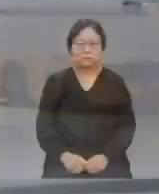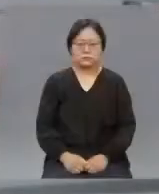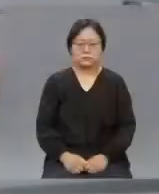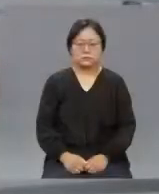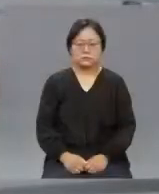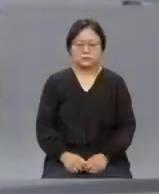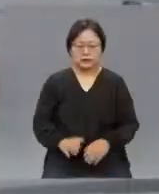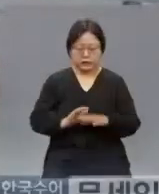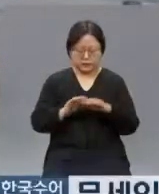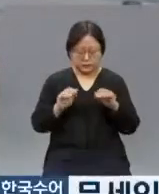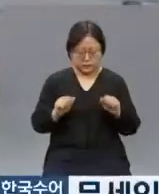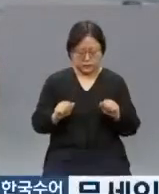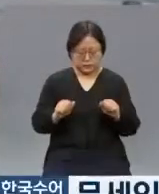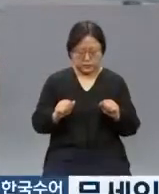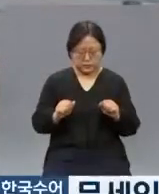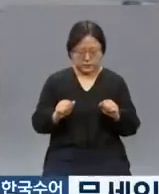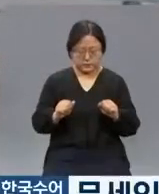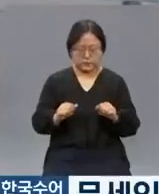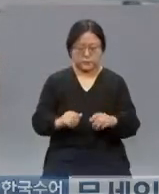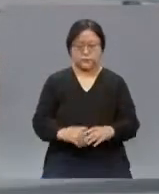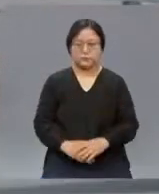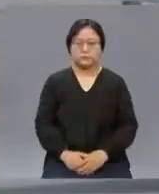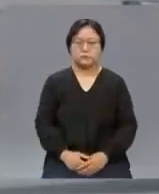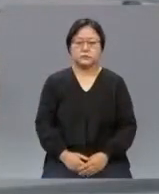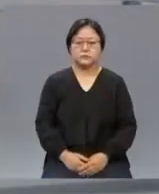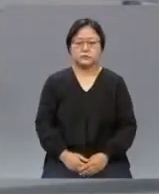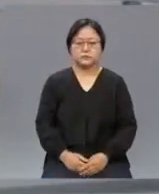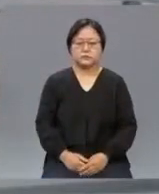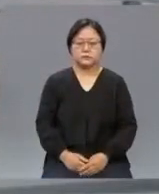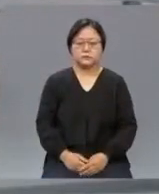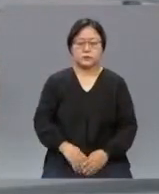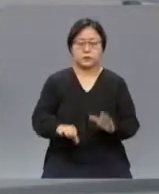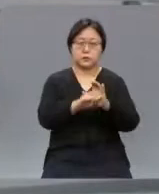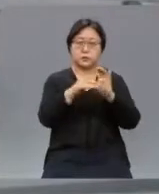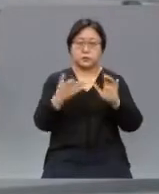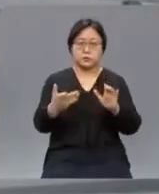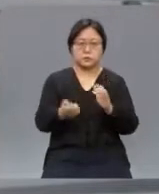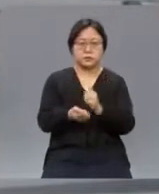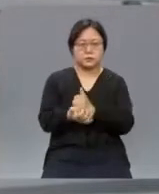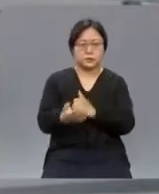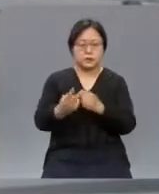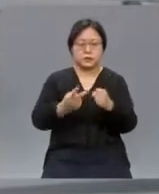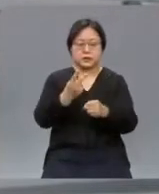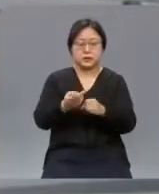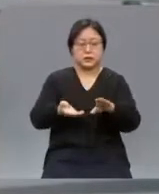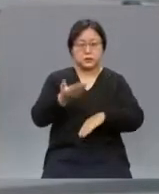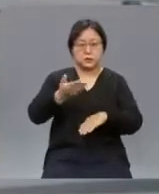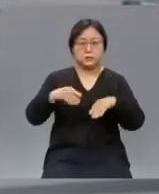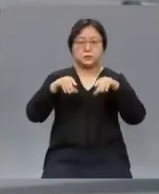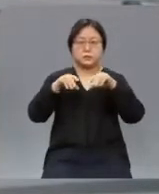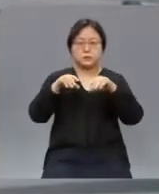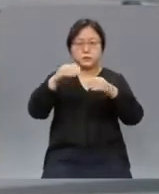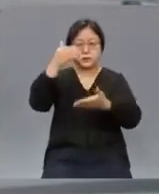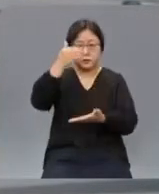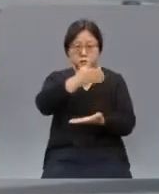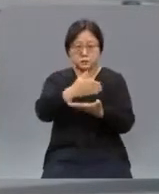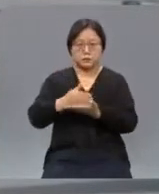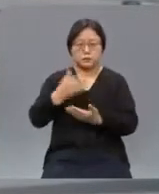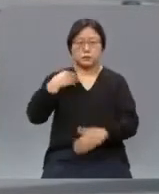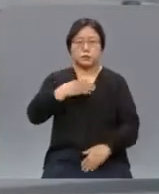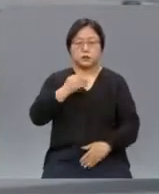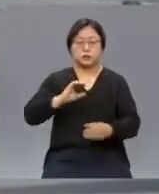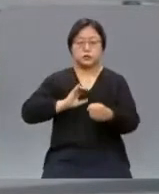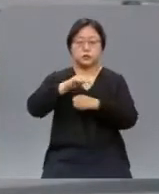여러분 안녕하십니까 코넬 그의 공항의 국제선 하늘 끼리 이르면 과정에서 이슈가 된 대형 복합 고맙습니다 물을 뿌리지 만 불길을 같이 않습니다 위원회는 재심 신청 으로 늦어진 광주 지원하기 위해 일하는 순천 청년 희망 동부지역을 중심으로 안개가 찍게 낀 실력과 성과가 검증됐다 며 생태관광 강기정 두 후보의 정책과 공약을 다음달부터 열립니다 진압과 인명 구조에 필요한 70m 방문해 제철이 한국 산업의 견인차 쇼핑몰에 대해 이용섭 강기정 후보 카오 취향 시기 열립니다 서구청 정과 광산구청장 후보 경선을 성을 줄이기로 했습니다 가 한때 차질을 빚었습니다 통장 신규 가입자 리 모집합니다 곳들이 많습니다 역할을 해야 한다 고 말했습니다 찾아가 여순 사건 피해 신고를 접수 육성과 교육정책을 제시했습니다 싼 타보니 타오는 승객